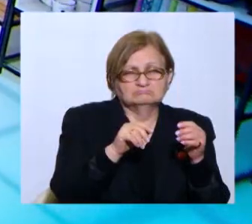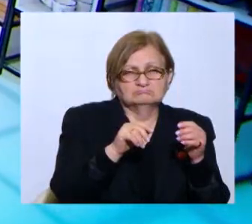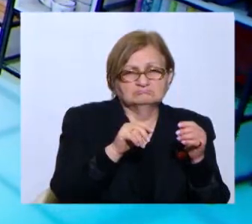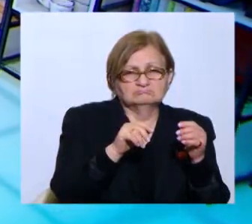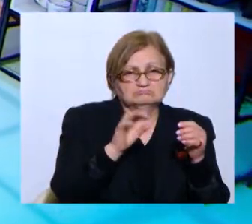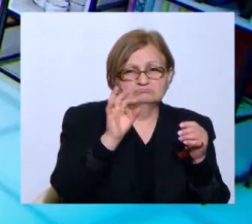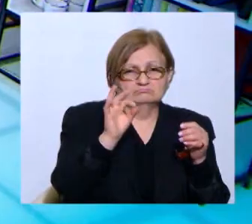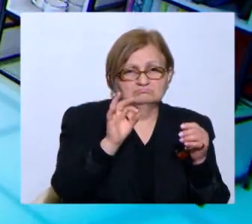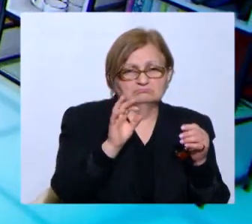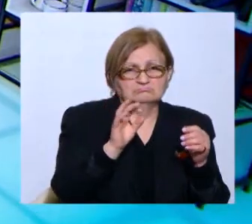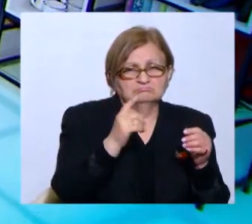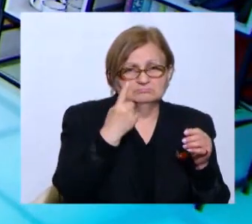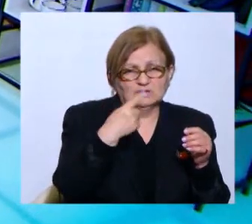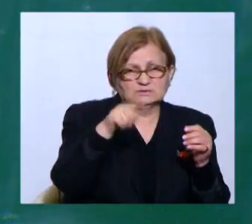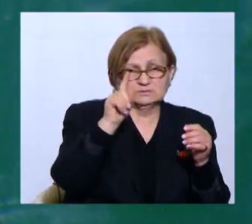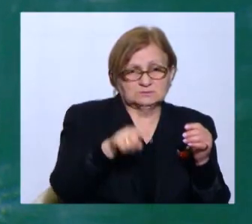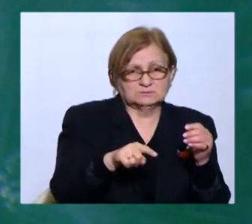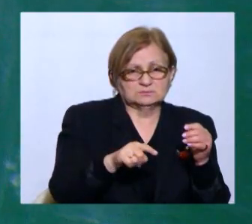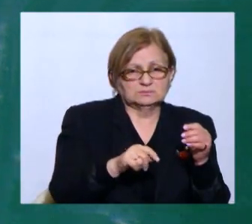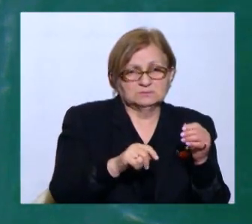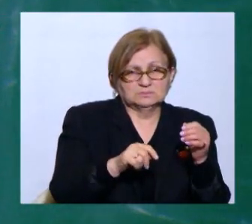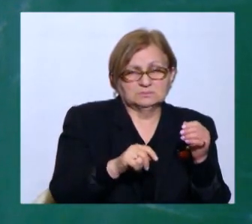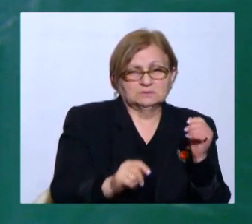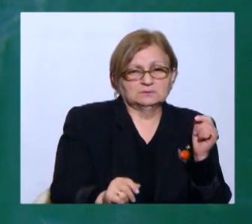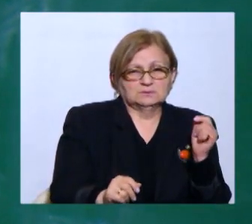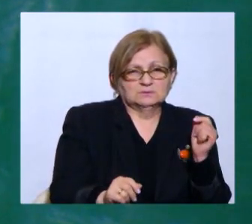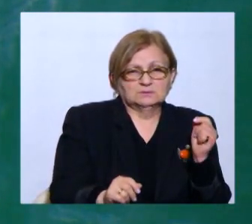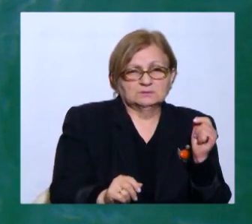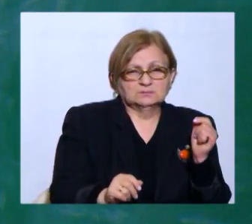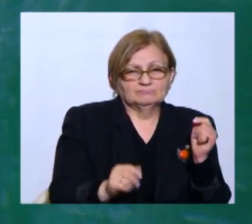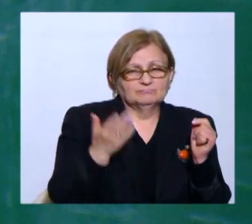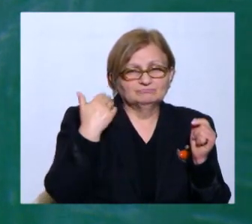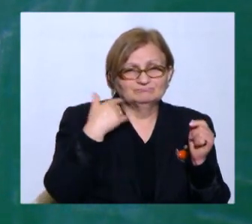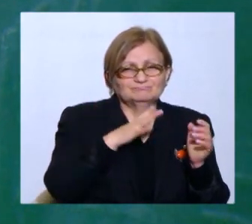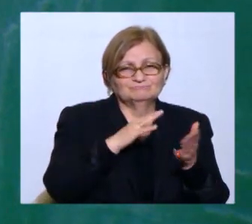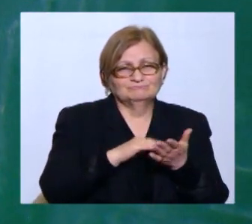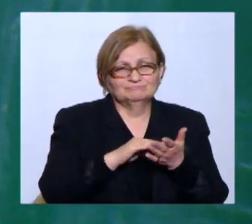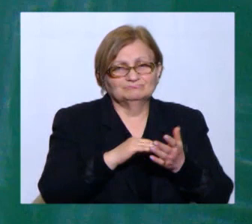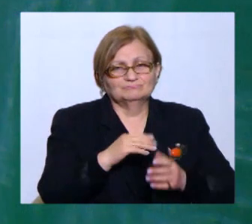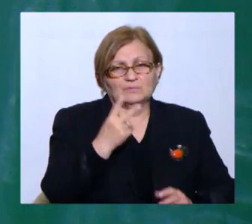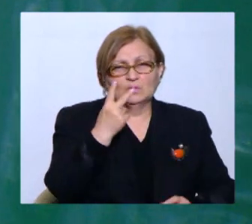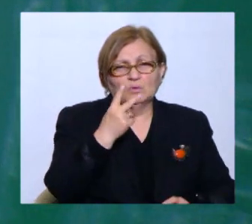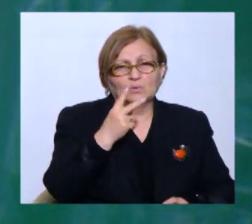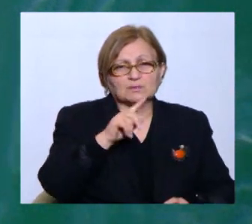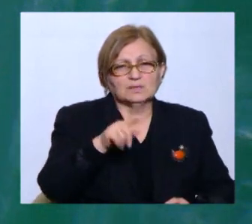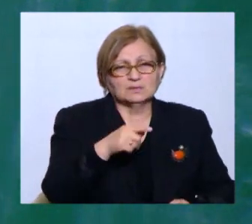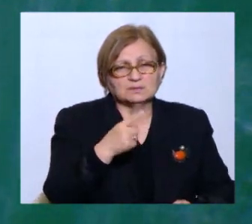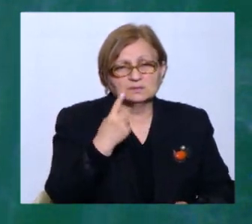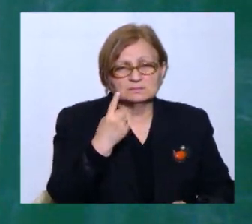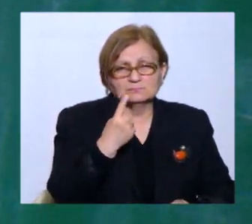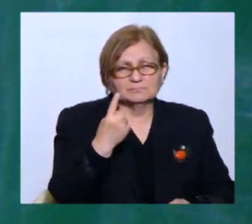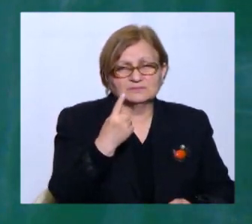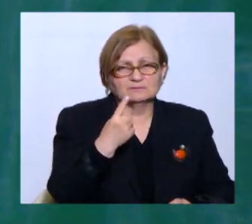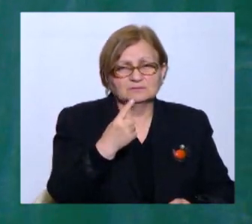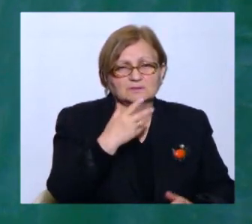არის, 2 ხარისხად 0 იქნება 1. ესეც წინა გაკვეთილზე გავემეორეთ. ეხლა 2 ხარისხად 1, პირველ ხარისხში ნებისმიერი